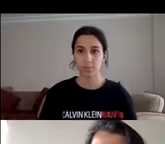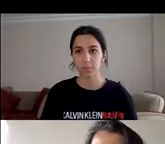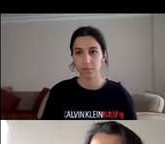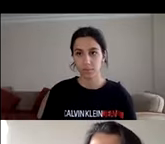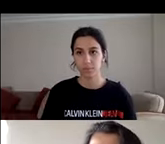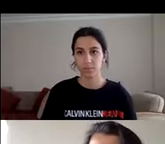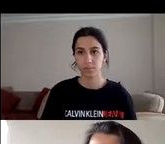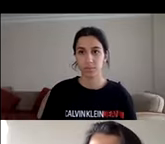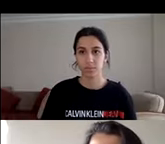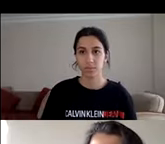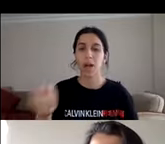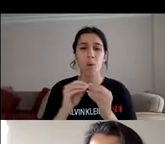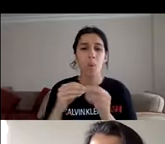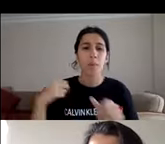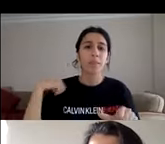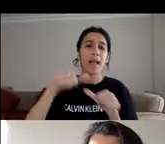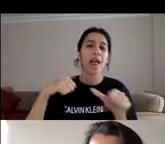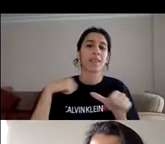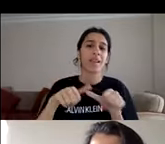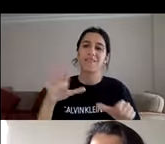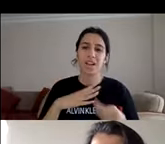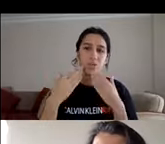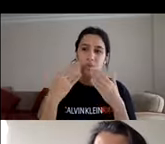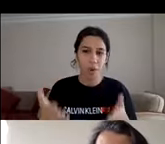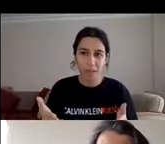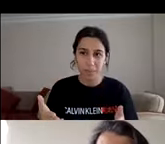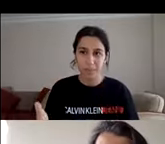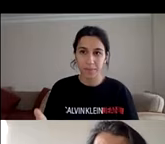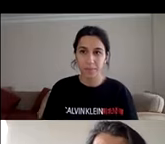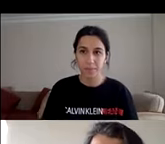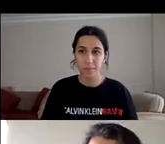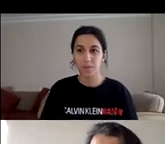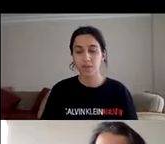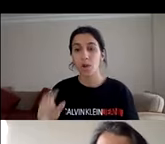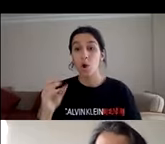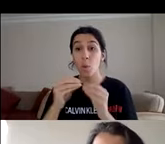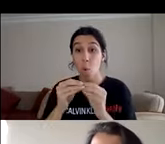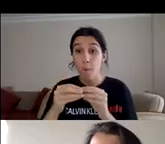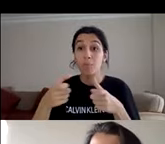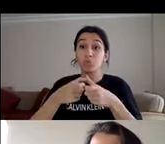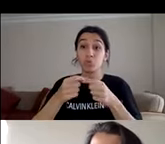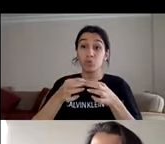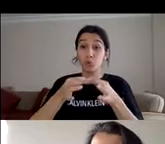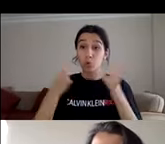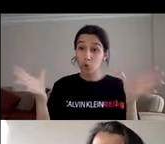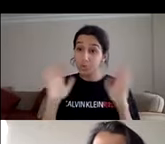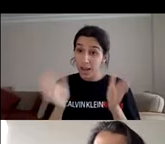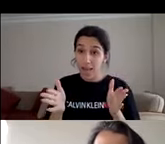mesela problemler tekrar ediyor 5-6 kategoride web erişilebilirliğinde. Bu problemleri çözerek dahi siz